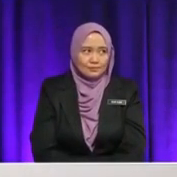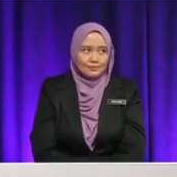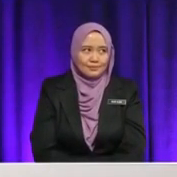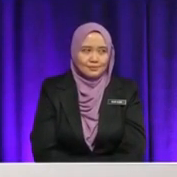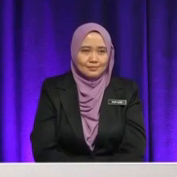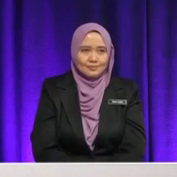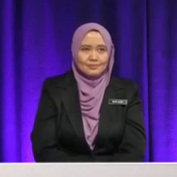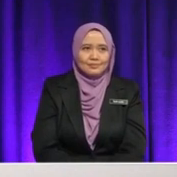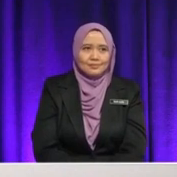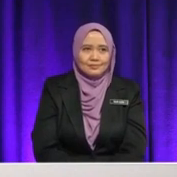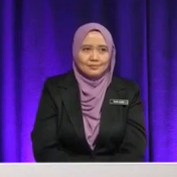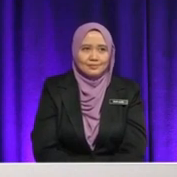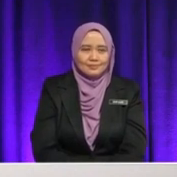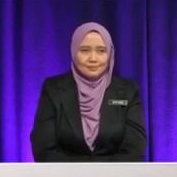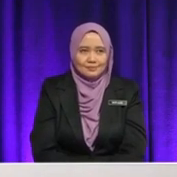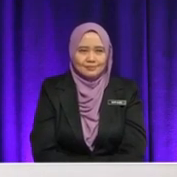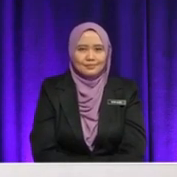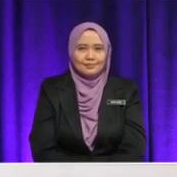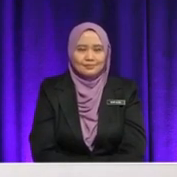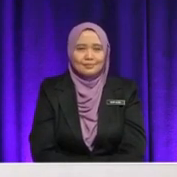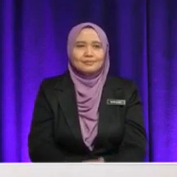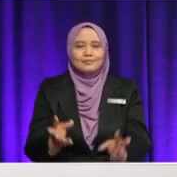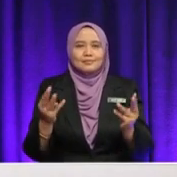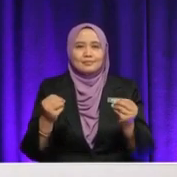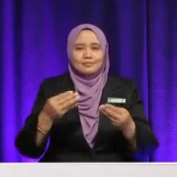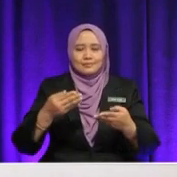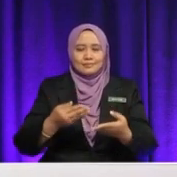1h y11 saya setuju